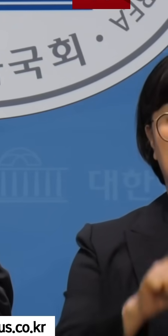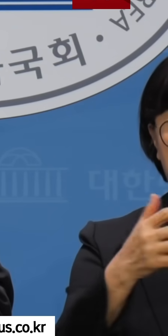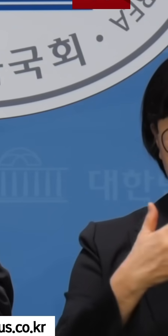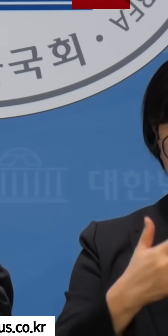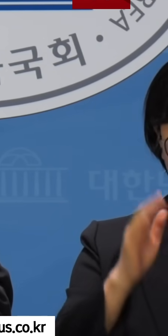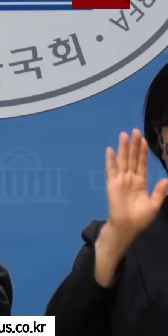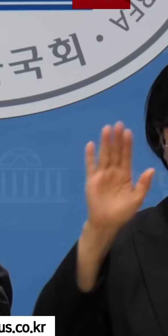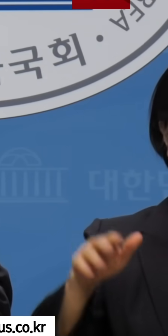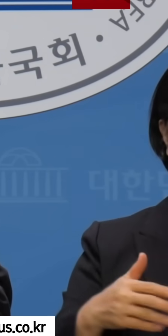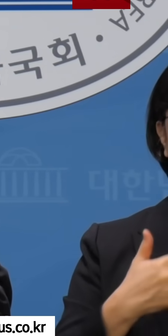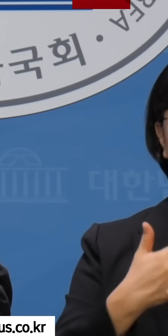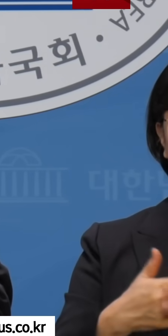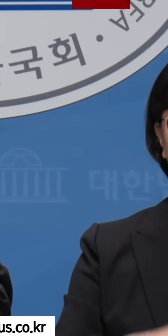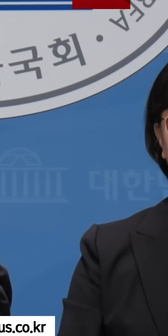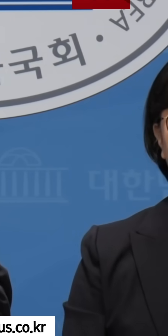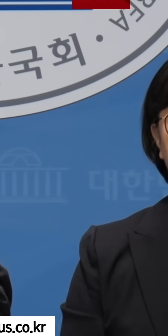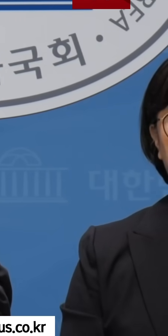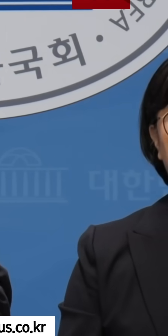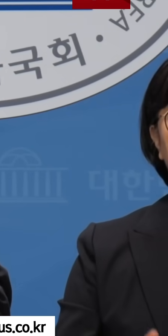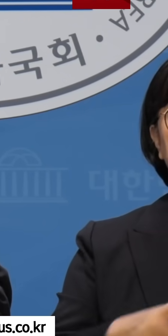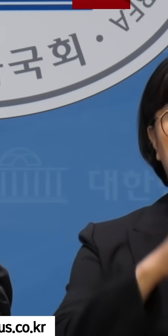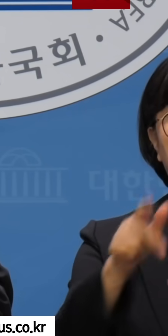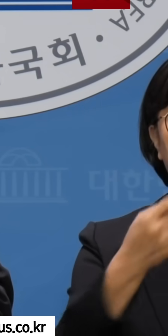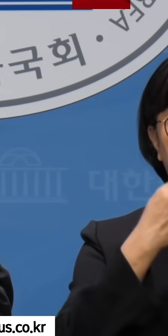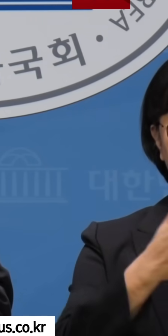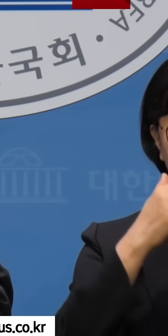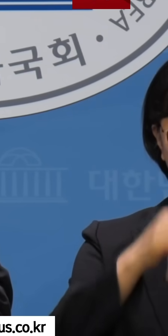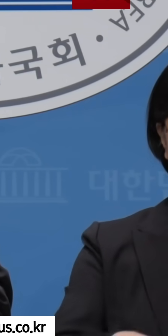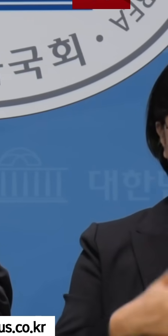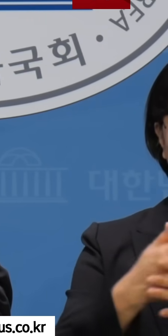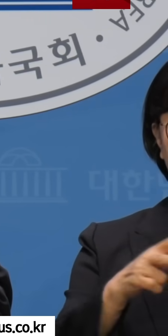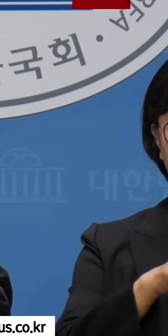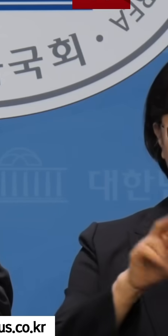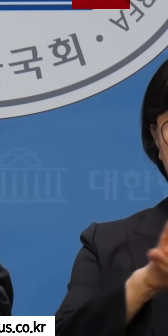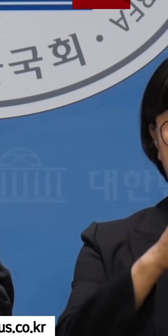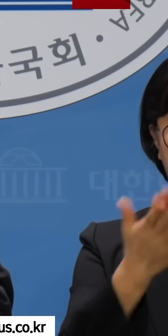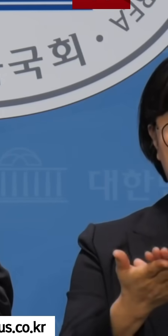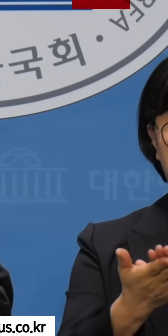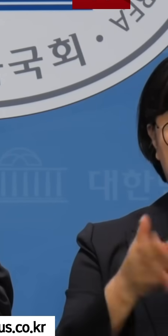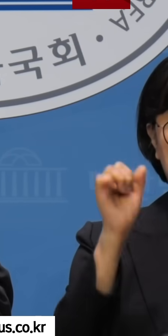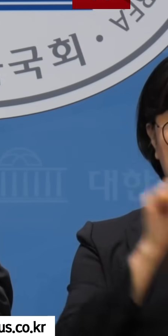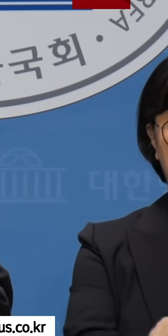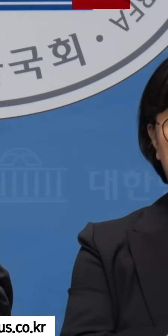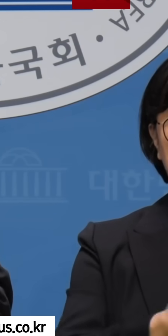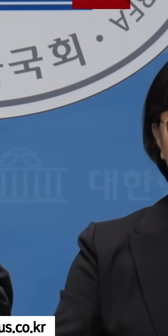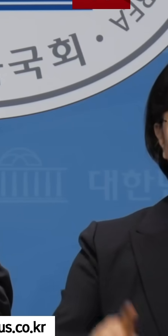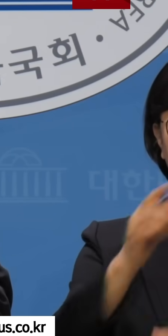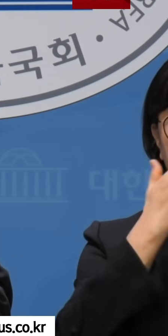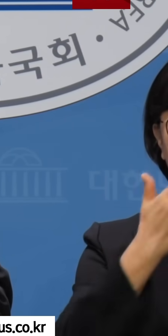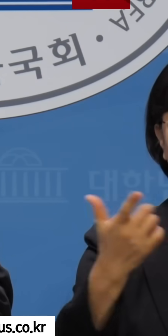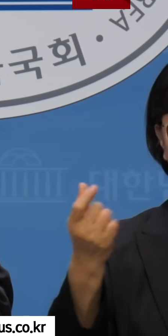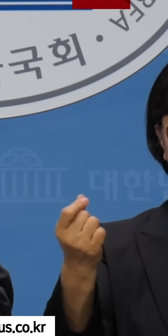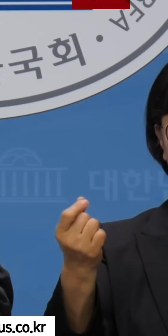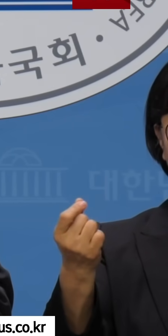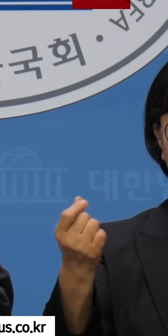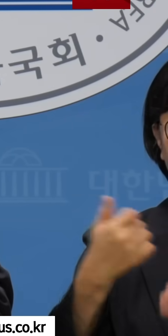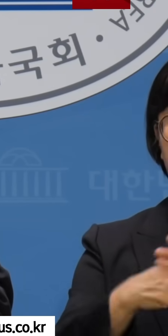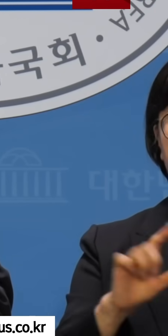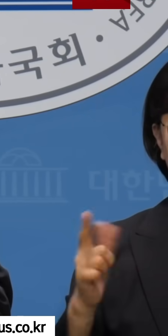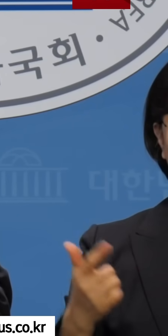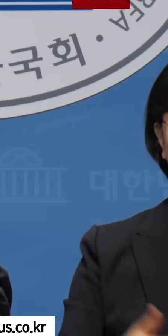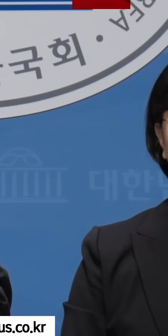불안하고 미래도 불안합니다. 산업화, 민주화, 정보화만 잘하면 선진국이 될 줄 알았는데